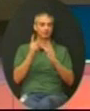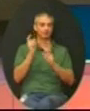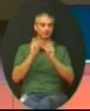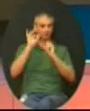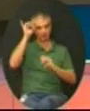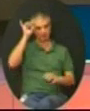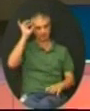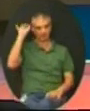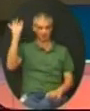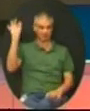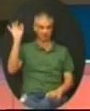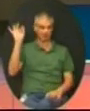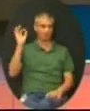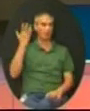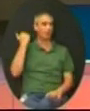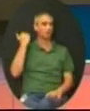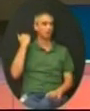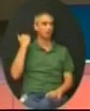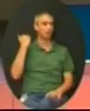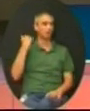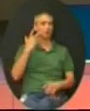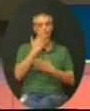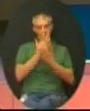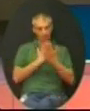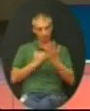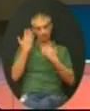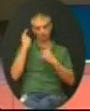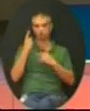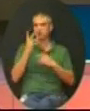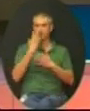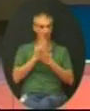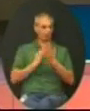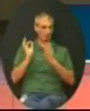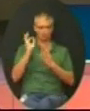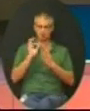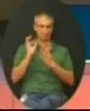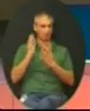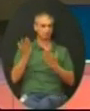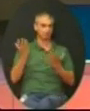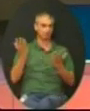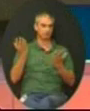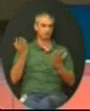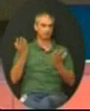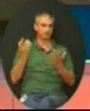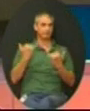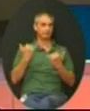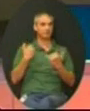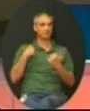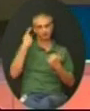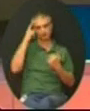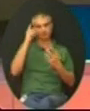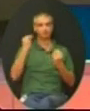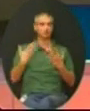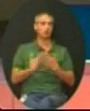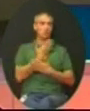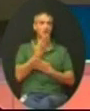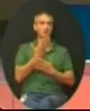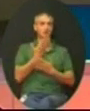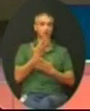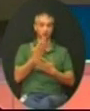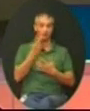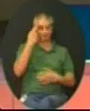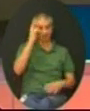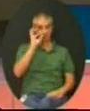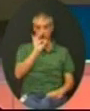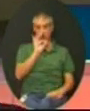ירדן, הם אזרחים של ירדן. היו, לקחו להם את זה. חלקם היו, לא, חלק עוד עדיין, וחלק זה... עכשיו אנחנו ממציאים פה משהו חדש,